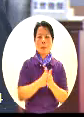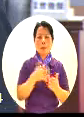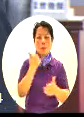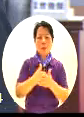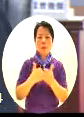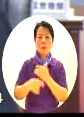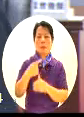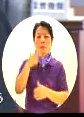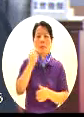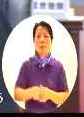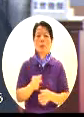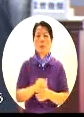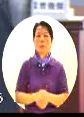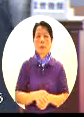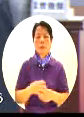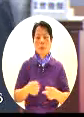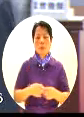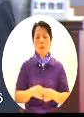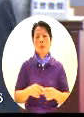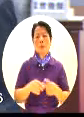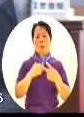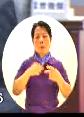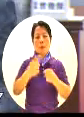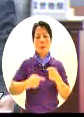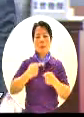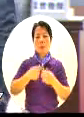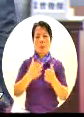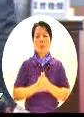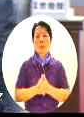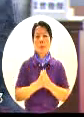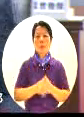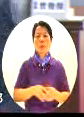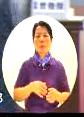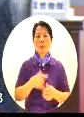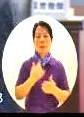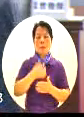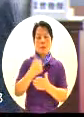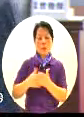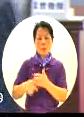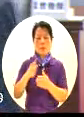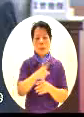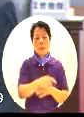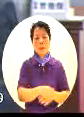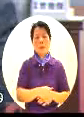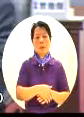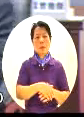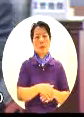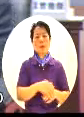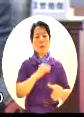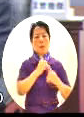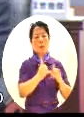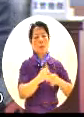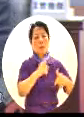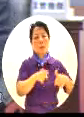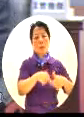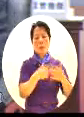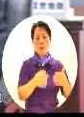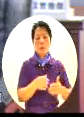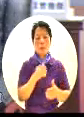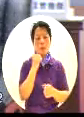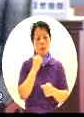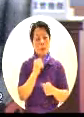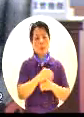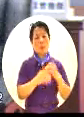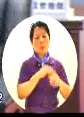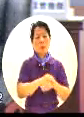少？好、哦、啊，第二年减两亿，啊，民化唔到作用啊。像台北市叫